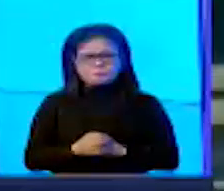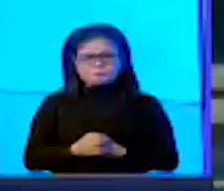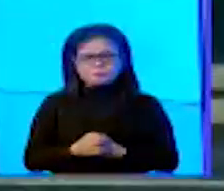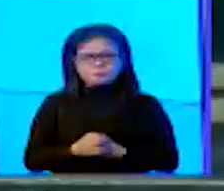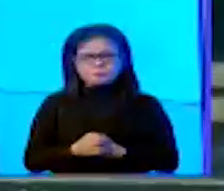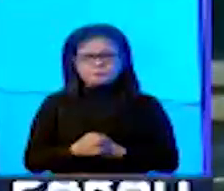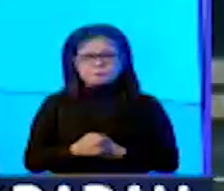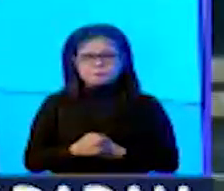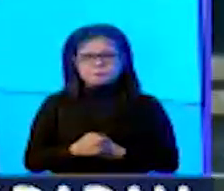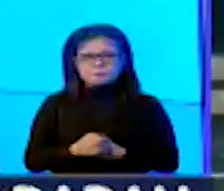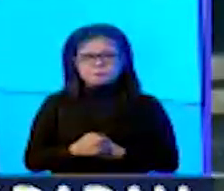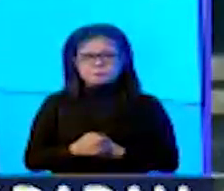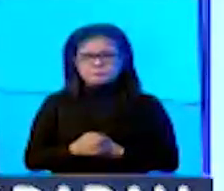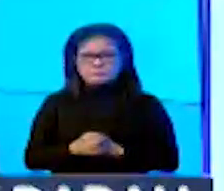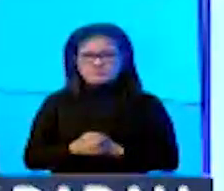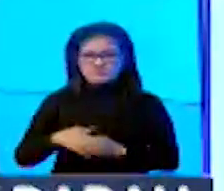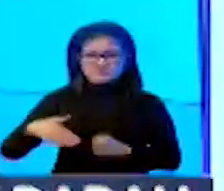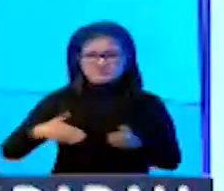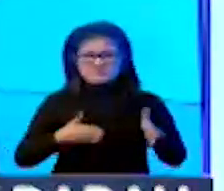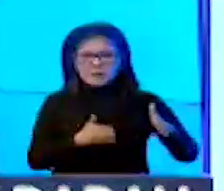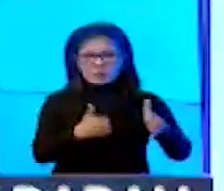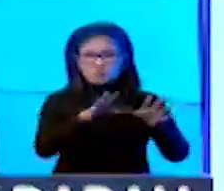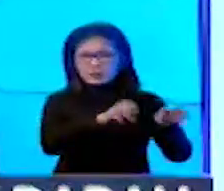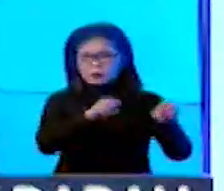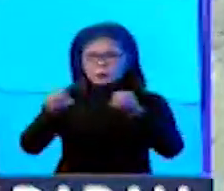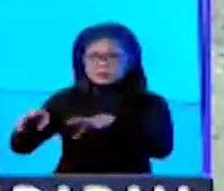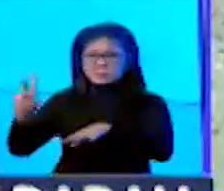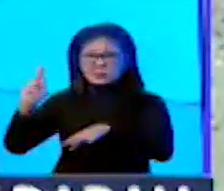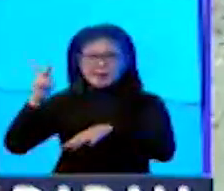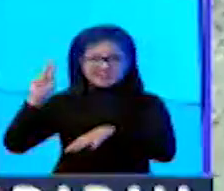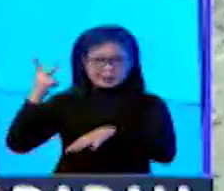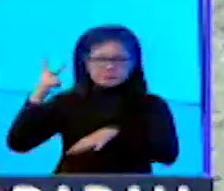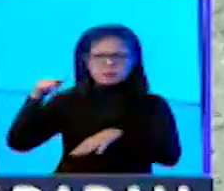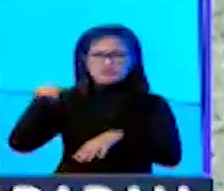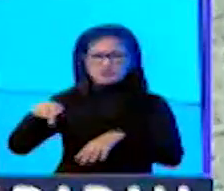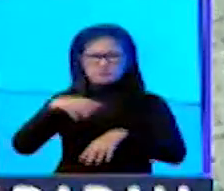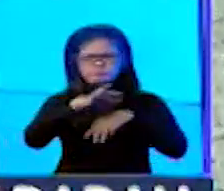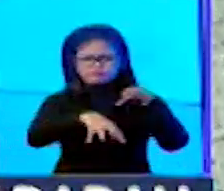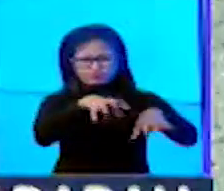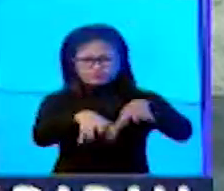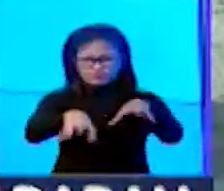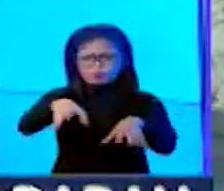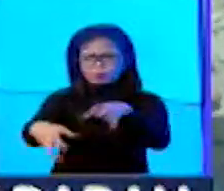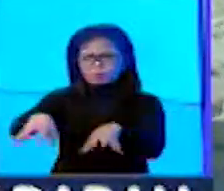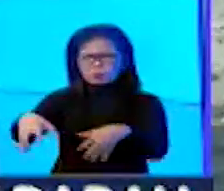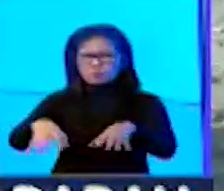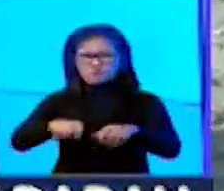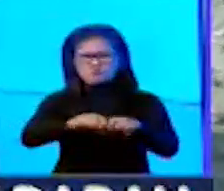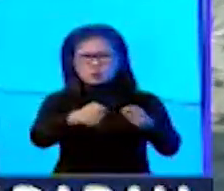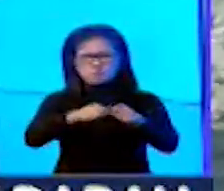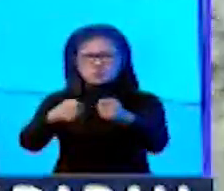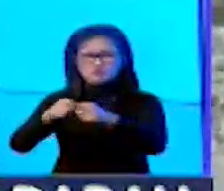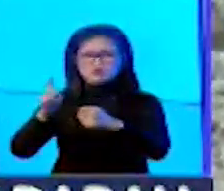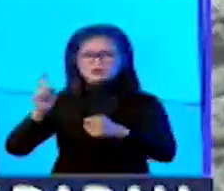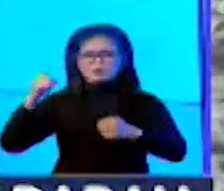Jalur evakuasi di Sidorejo, Klaten, Jawa Tengah rusak parah akibat sering dilaluinya truk material galian C atau penambangan di wilayah lereng Gunung